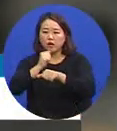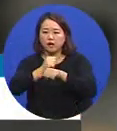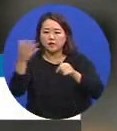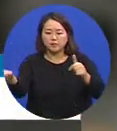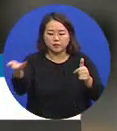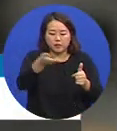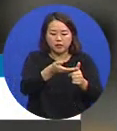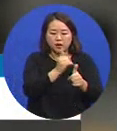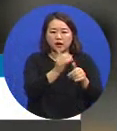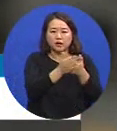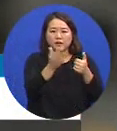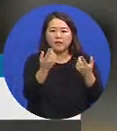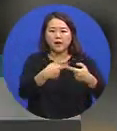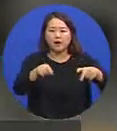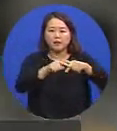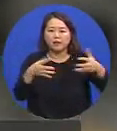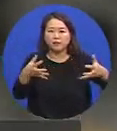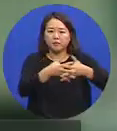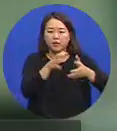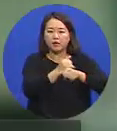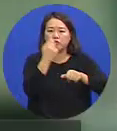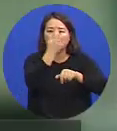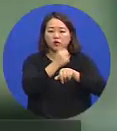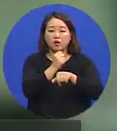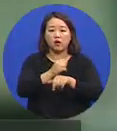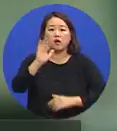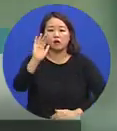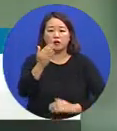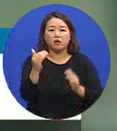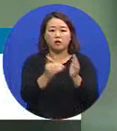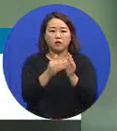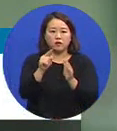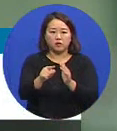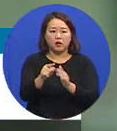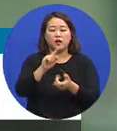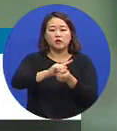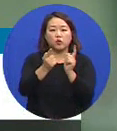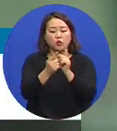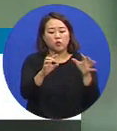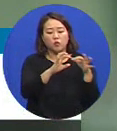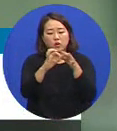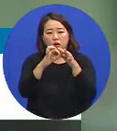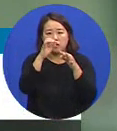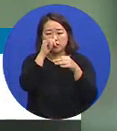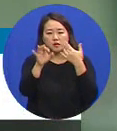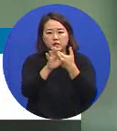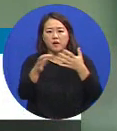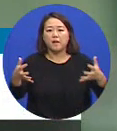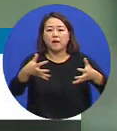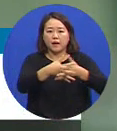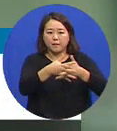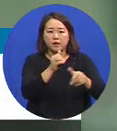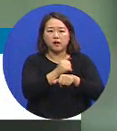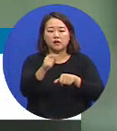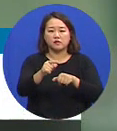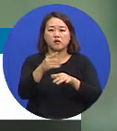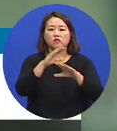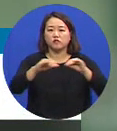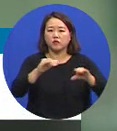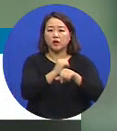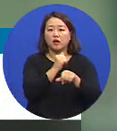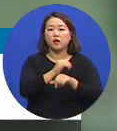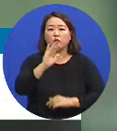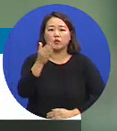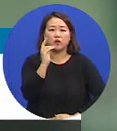이첩되면서 병합수사로 이어졌습니다. 서로 관련이 있다면 병합을 해서 사건을 처리해야 되겠죠. 관련이 또